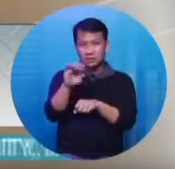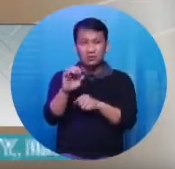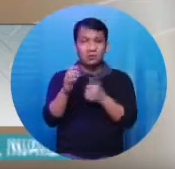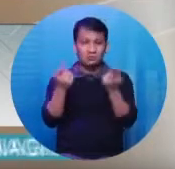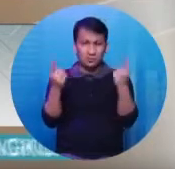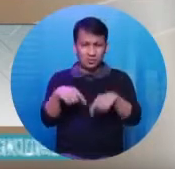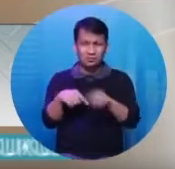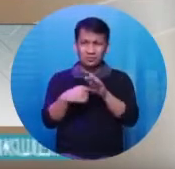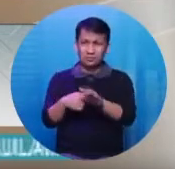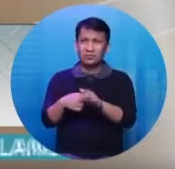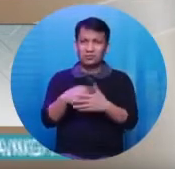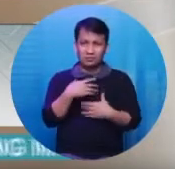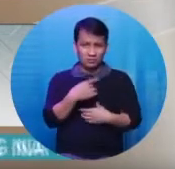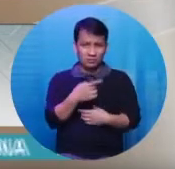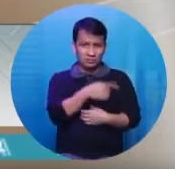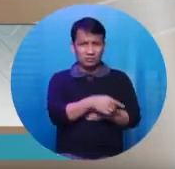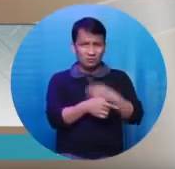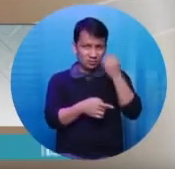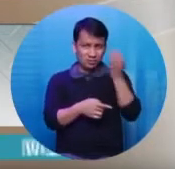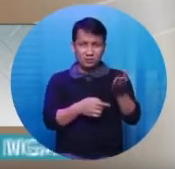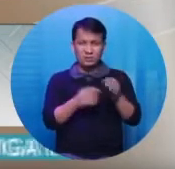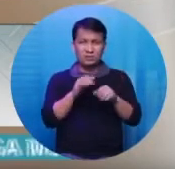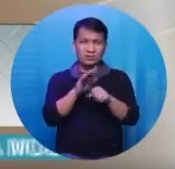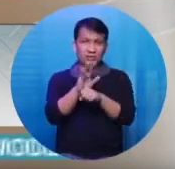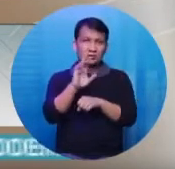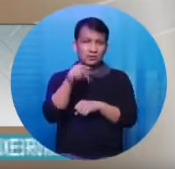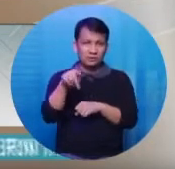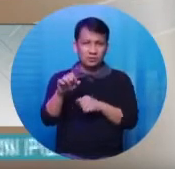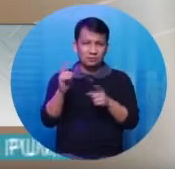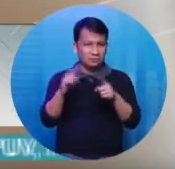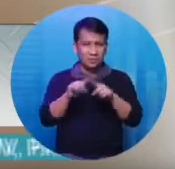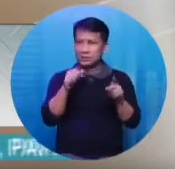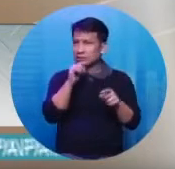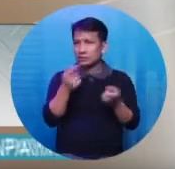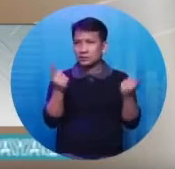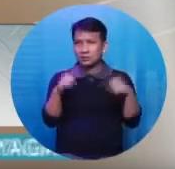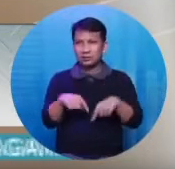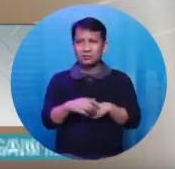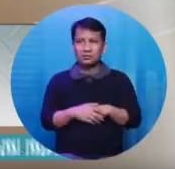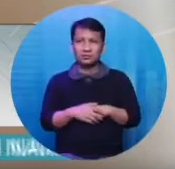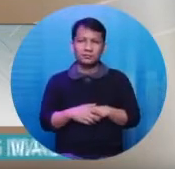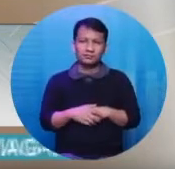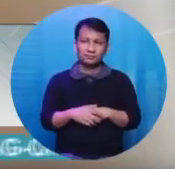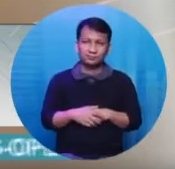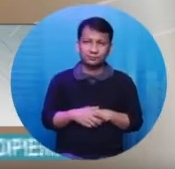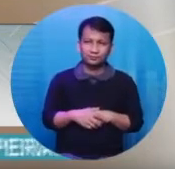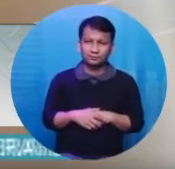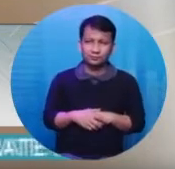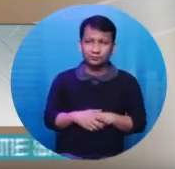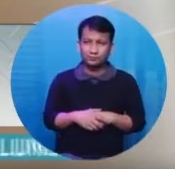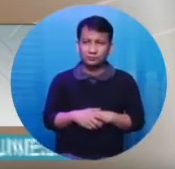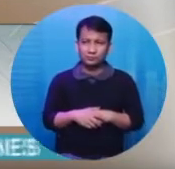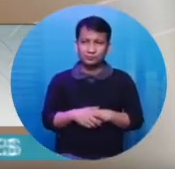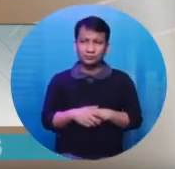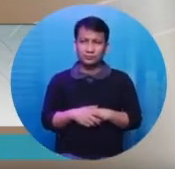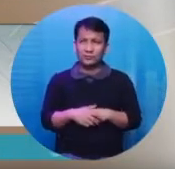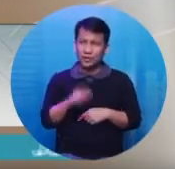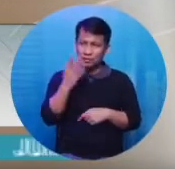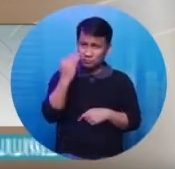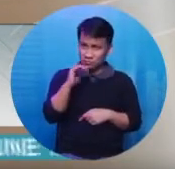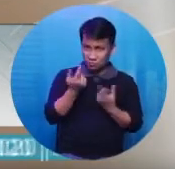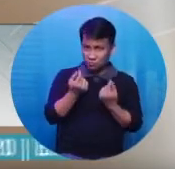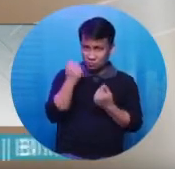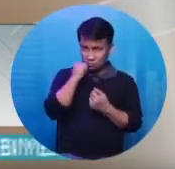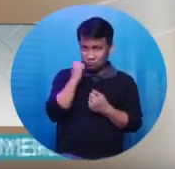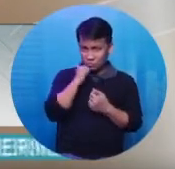yung kagustuhan niya, then that is rape. Pero hindi nangyari, attempted rape po yung kung tutuusin, ang pagkakaalam ko. At madalas niyo